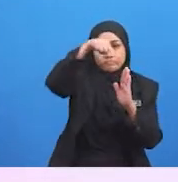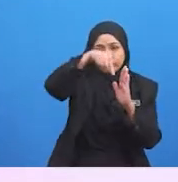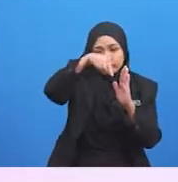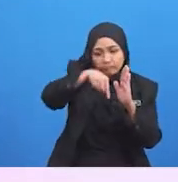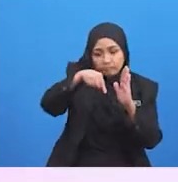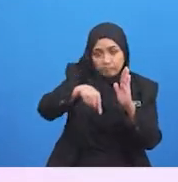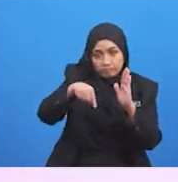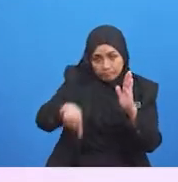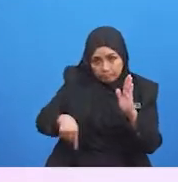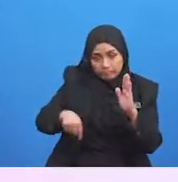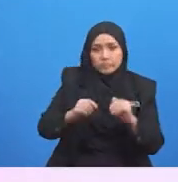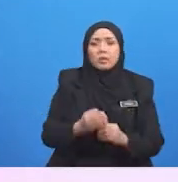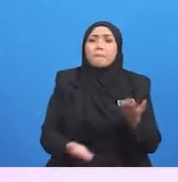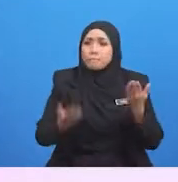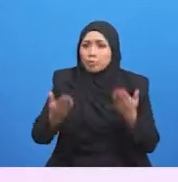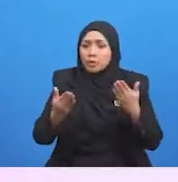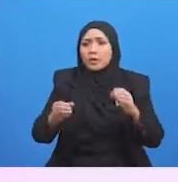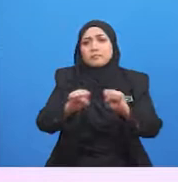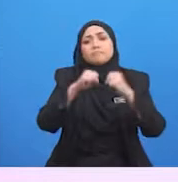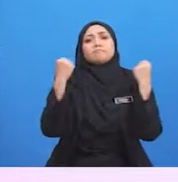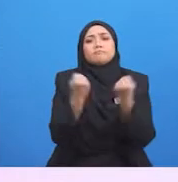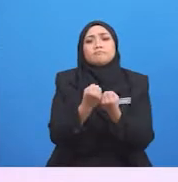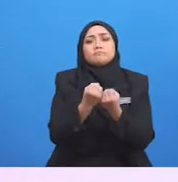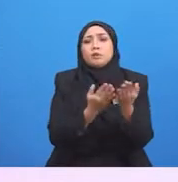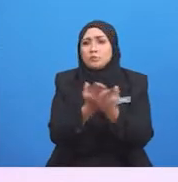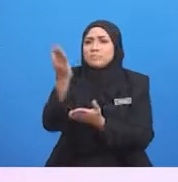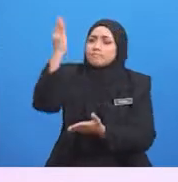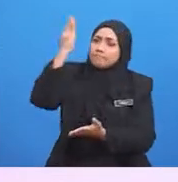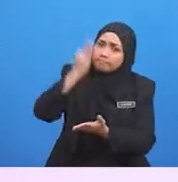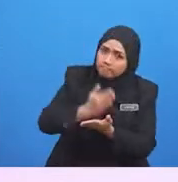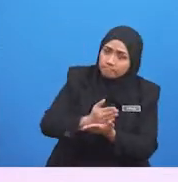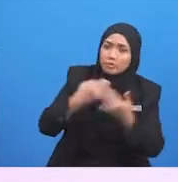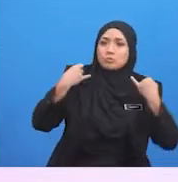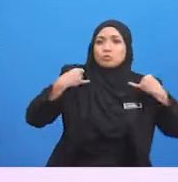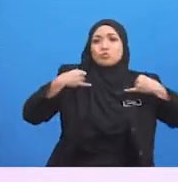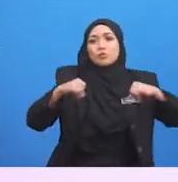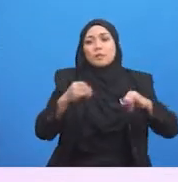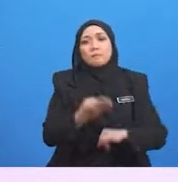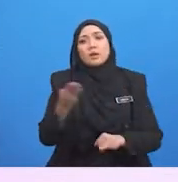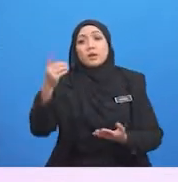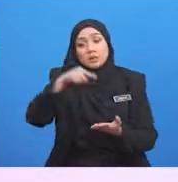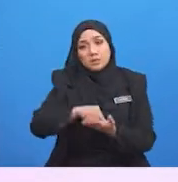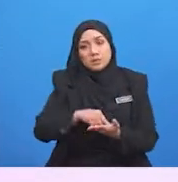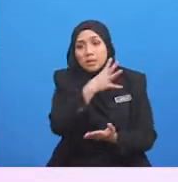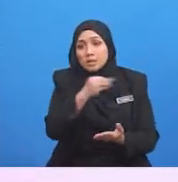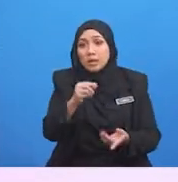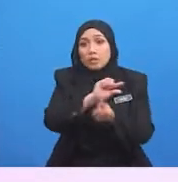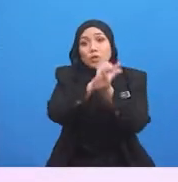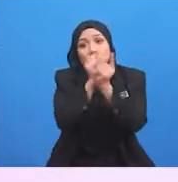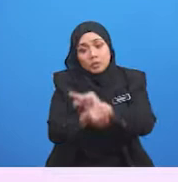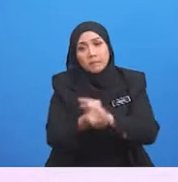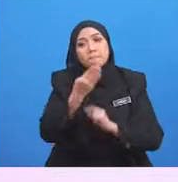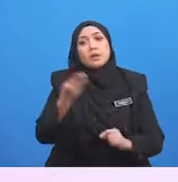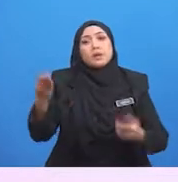ini, mungkin syarikat akan menghentikan terus jualan produk tersebut dan menggantikannya dengan produk yang